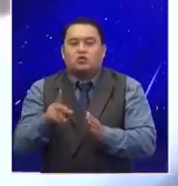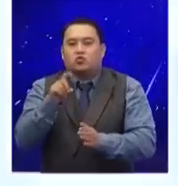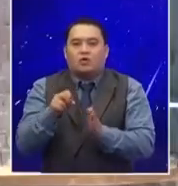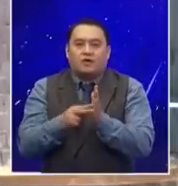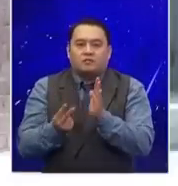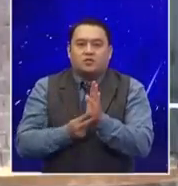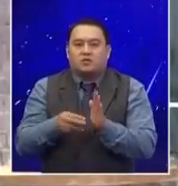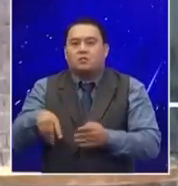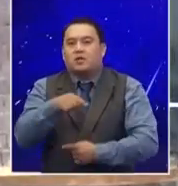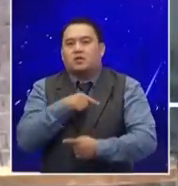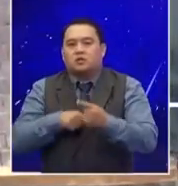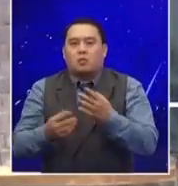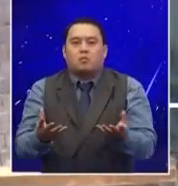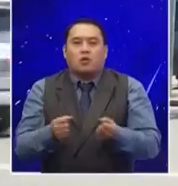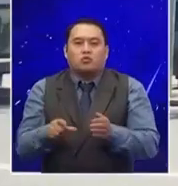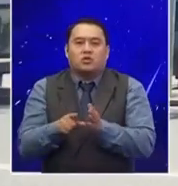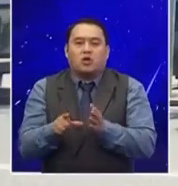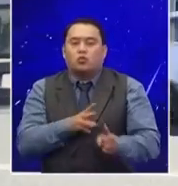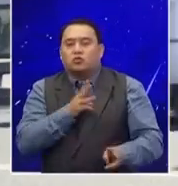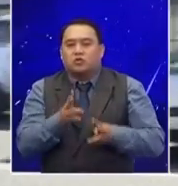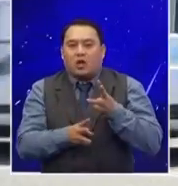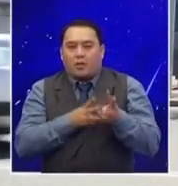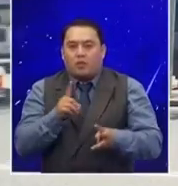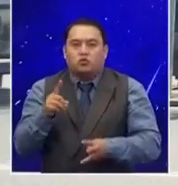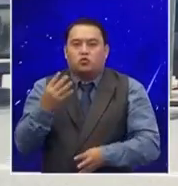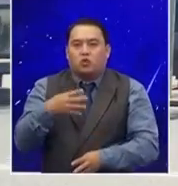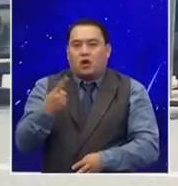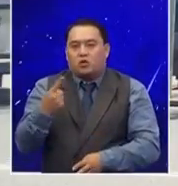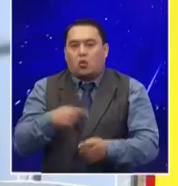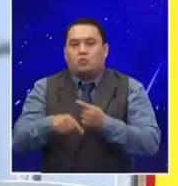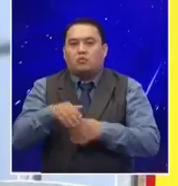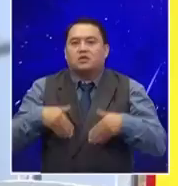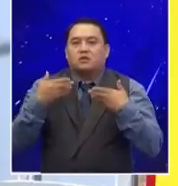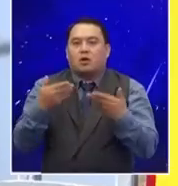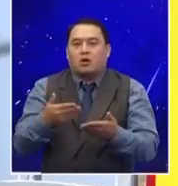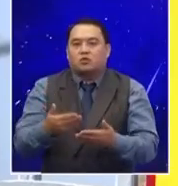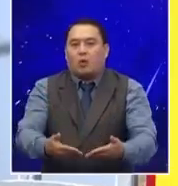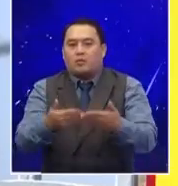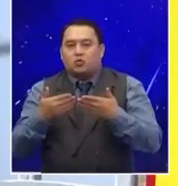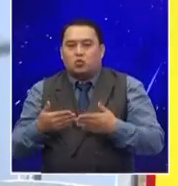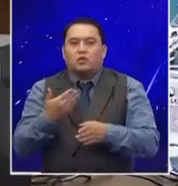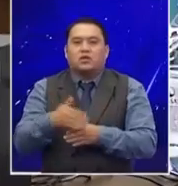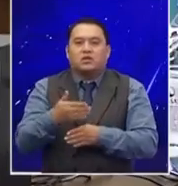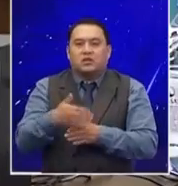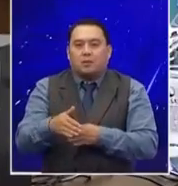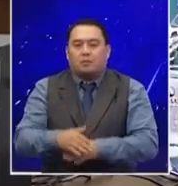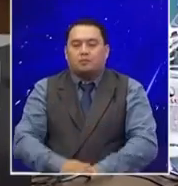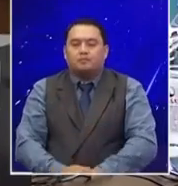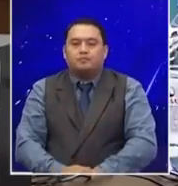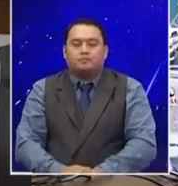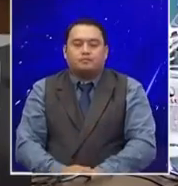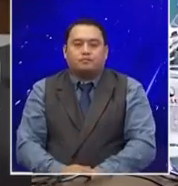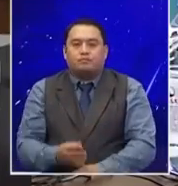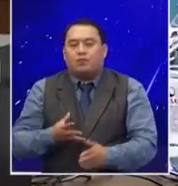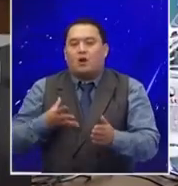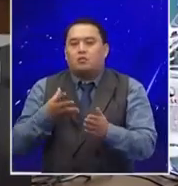тысяч субъектов бизнеса получили налоговые стимулы. И 641 субъекту предоставлены отсрочки по кредитам.